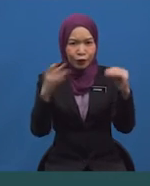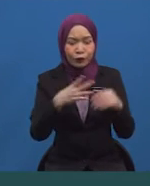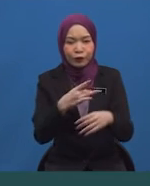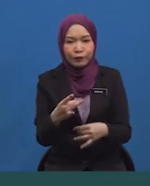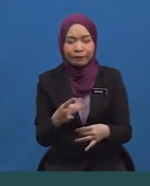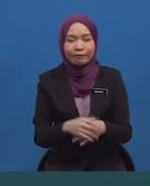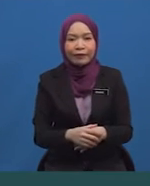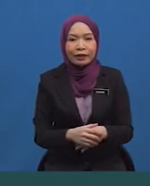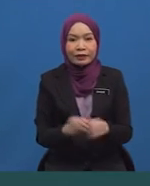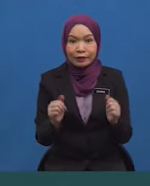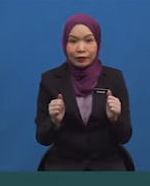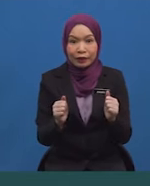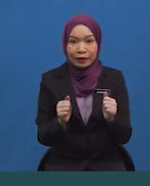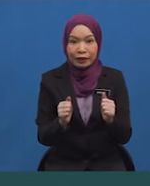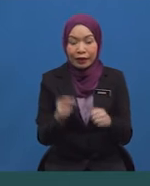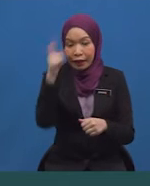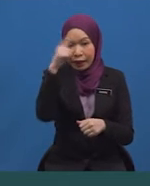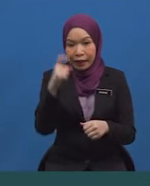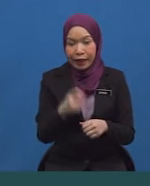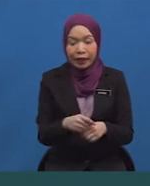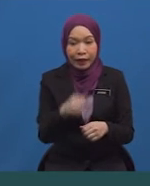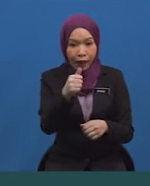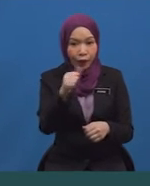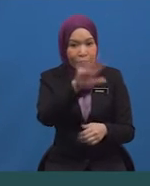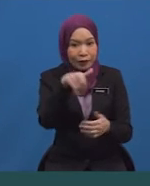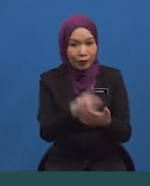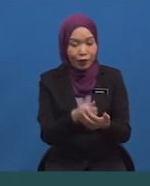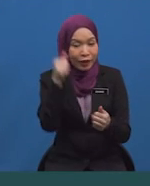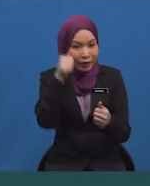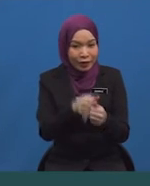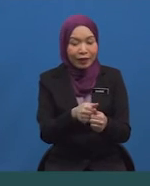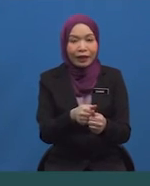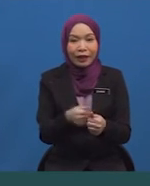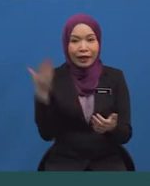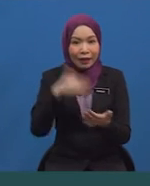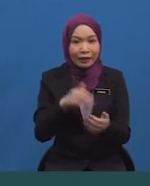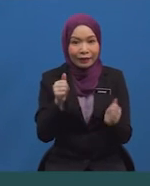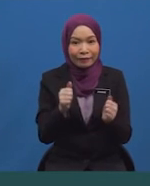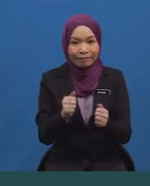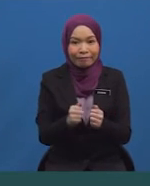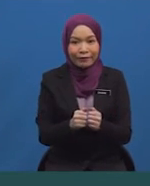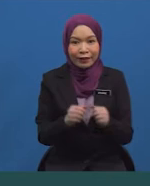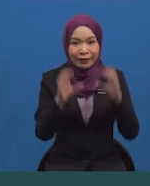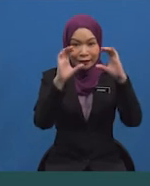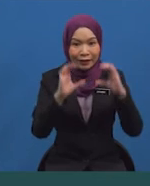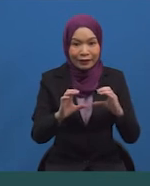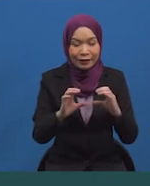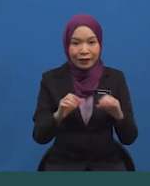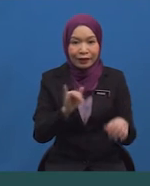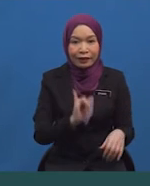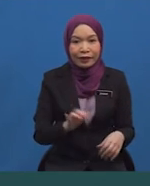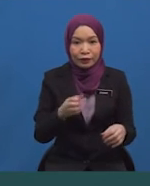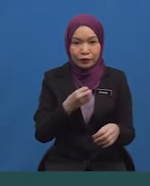murid-murid masih ingat tips yang cikgu beri dalam pelajaran sebelum ini untuk menjawab soalan mengikut aras